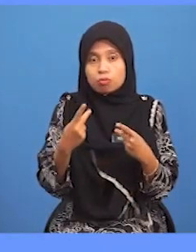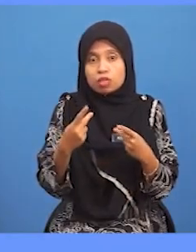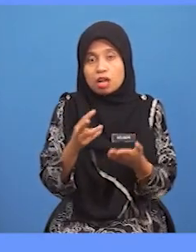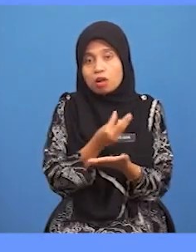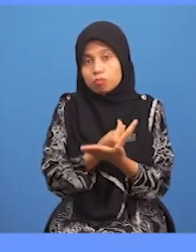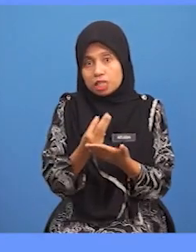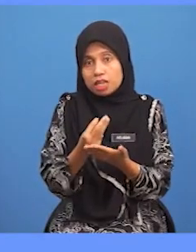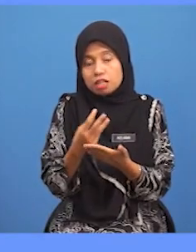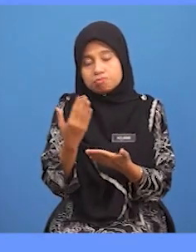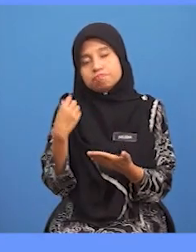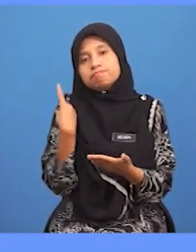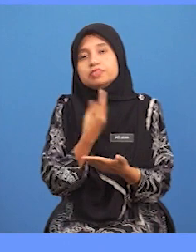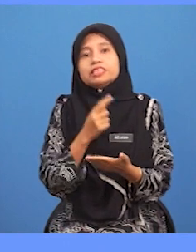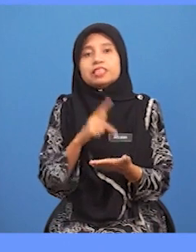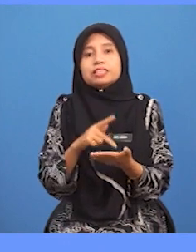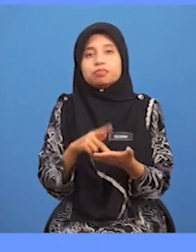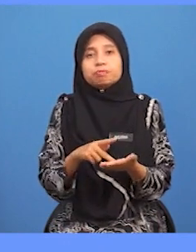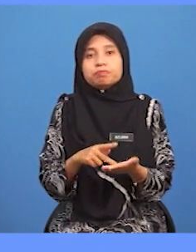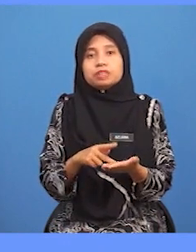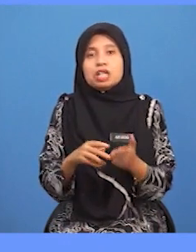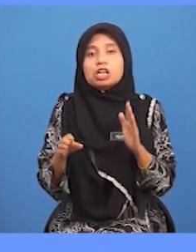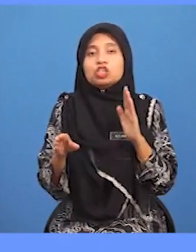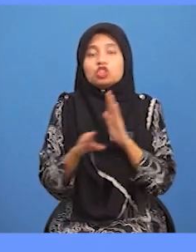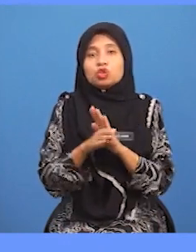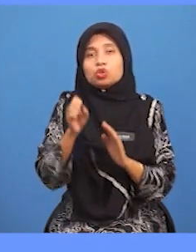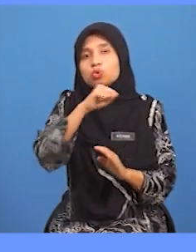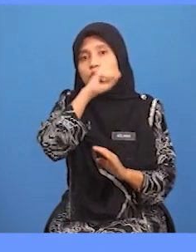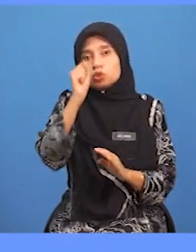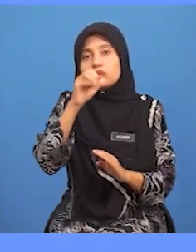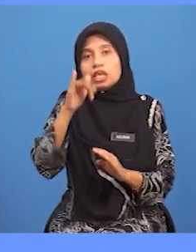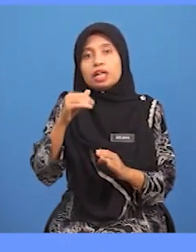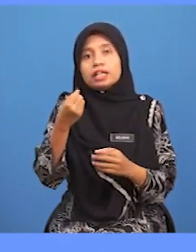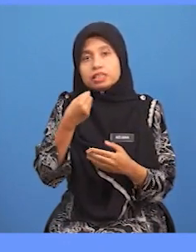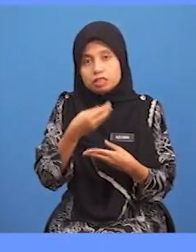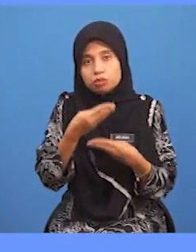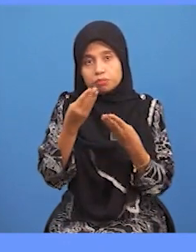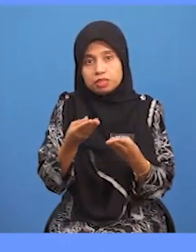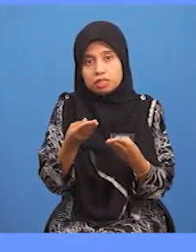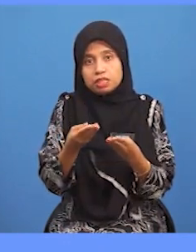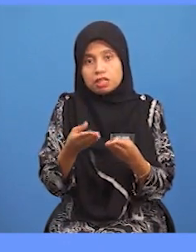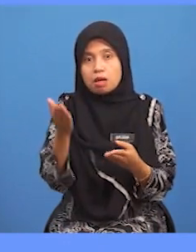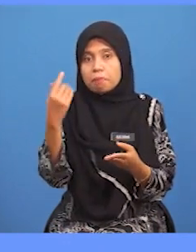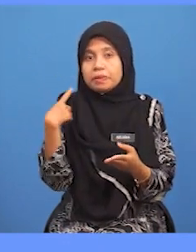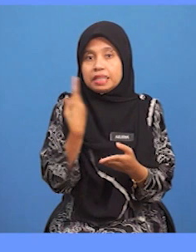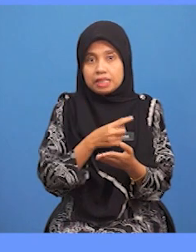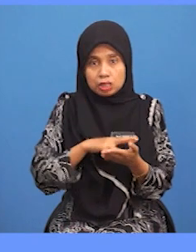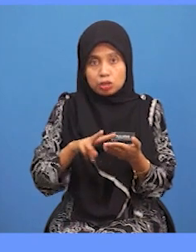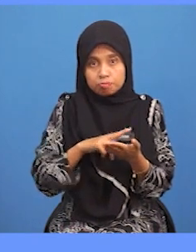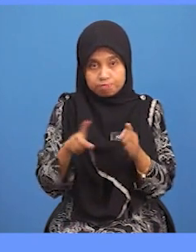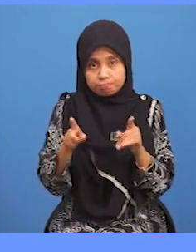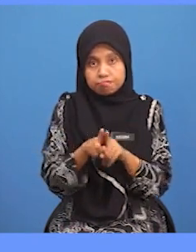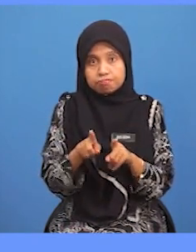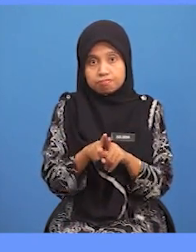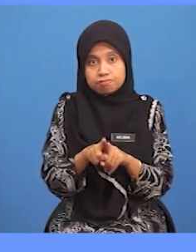kita mengira sekarang. Ini adalah contoh soalan yang diberikan. Mari kita baca soalan ini